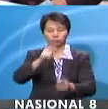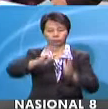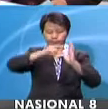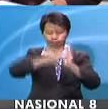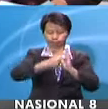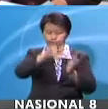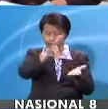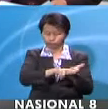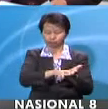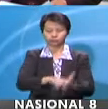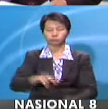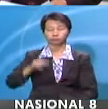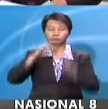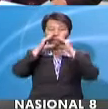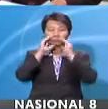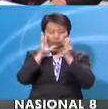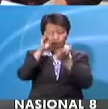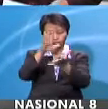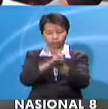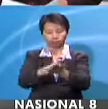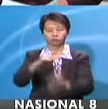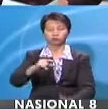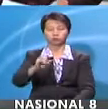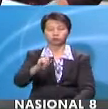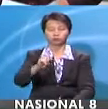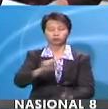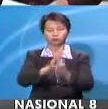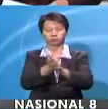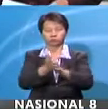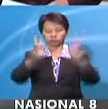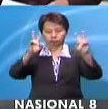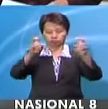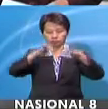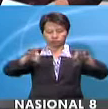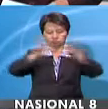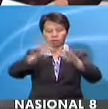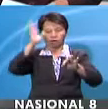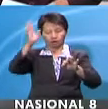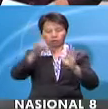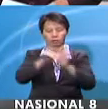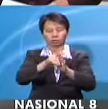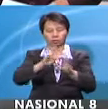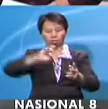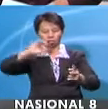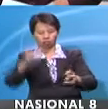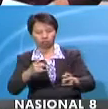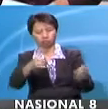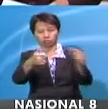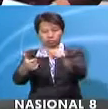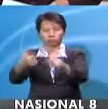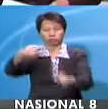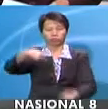dikuatkuasakan. Tambahan pula, Tan Sri Muhyiddin yakin GST akan menjadi sebahagian isu utama yang akan dimanipulasi